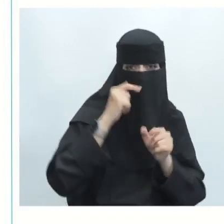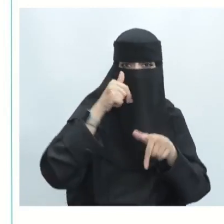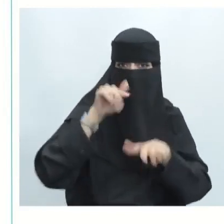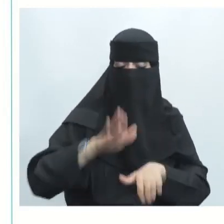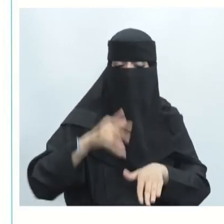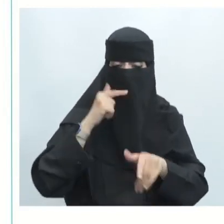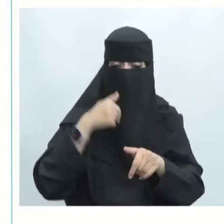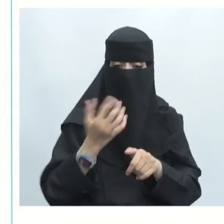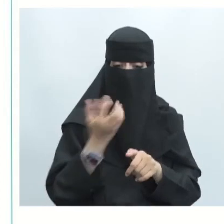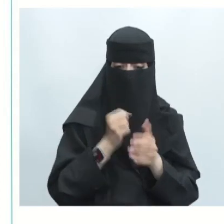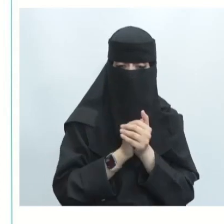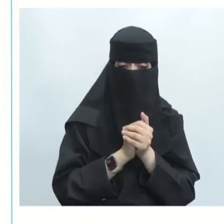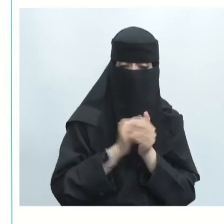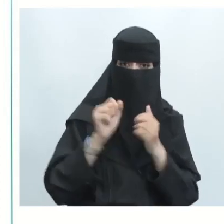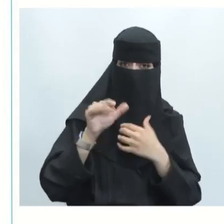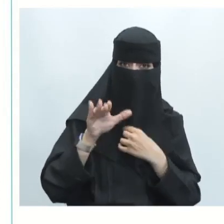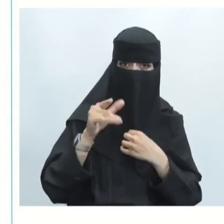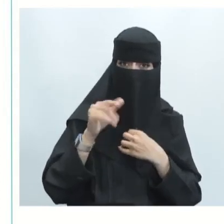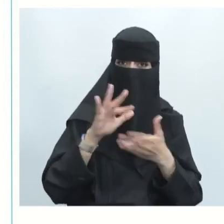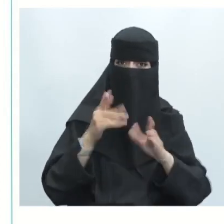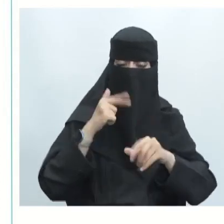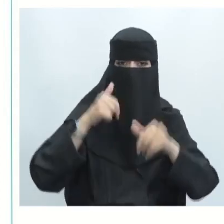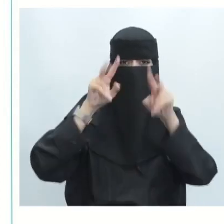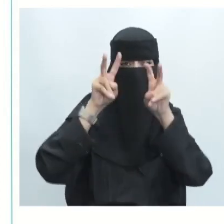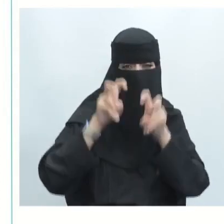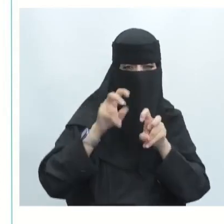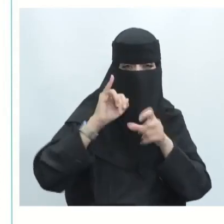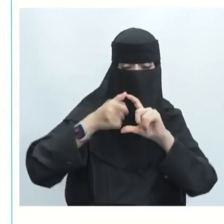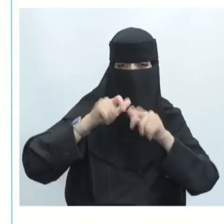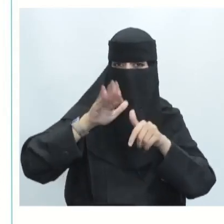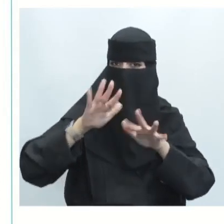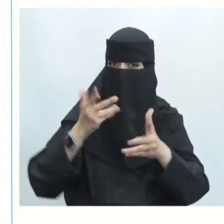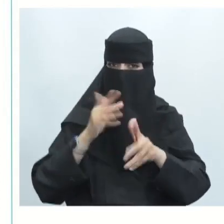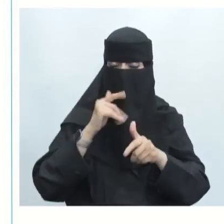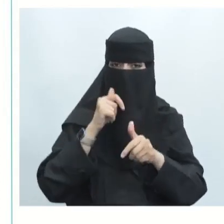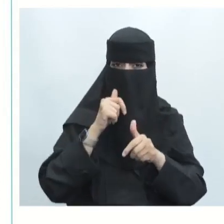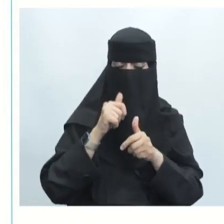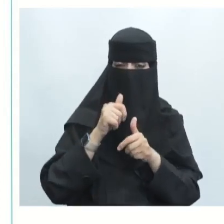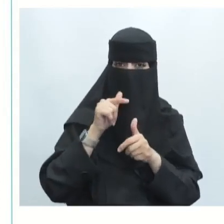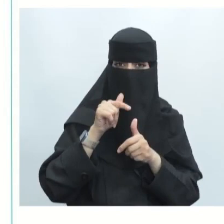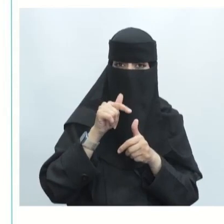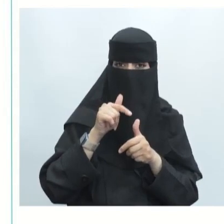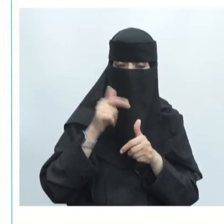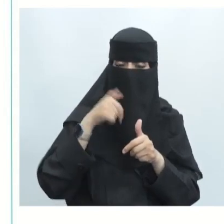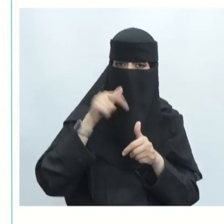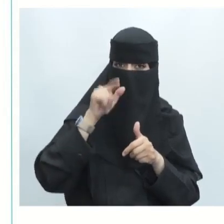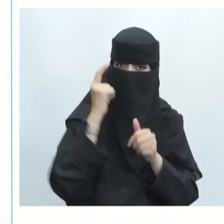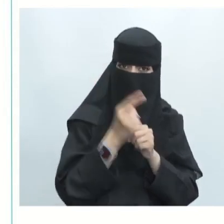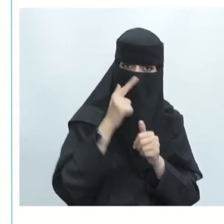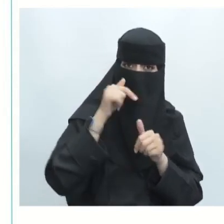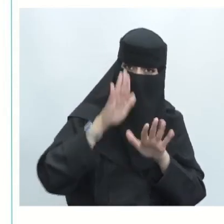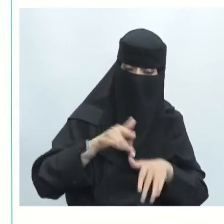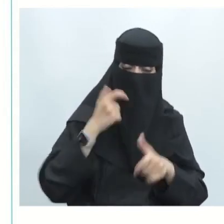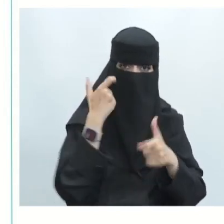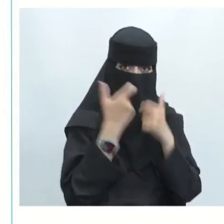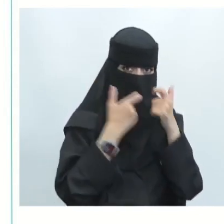الميزانيات الموارد الاخرى اذا قد تعيق المنظمه من بعض الاشياء او من بعض الامور لذلك